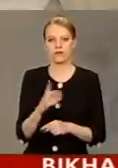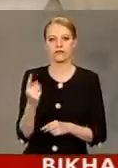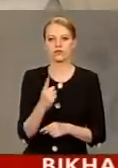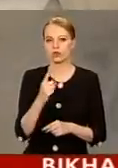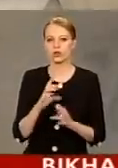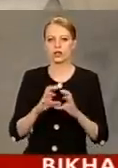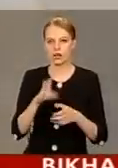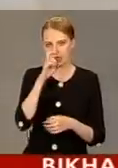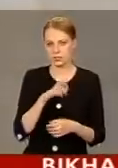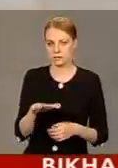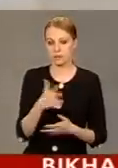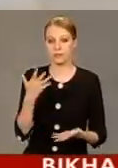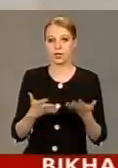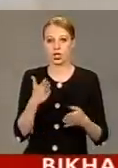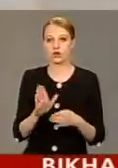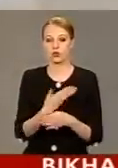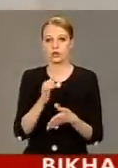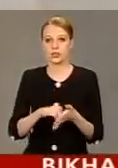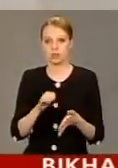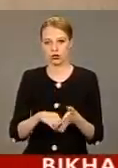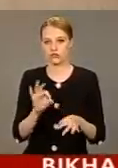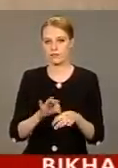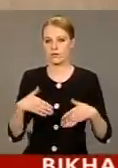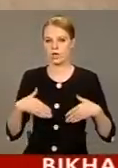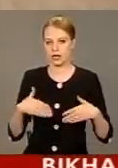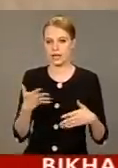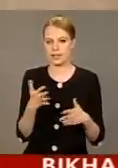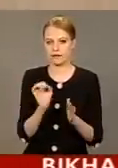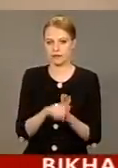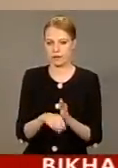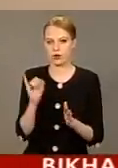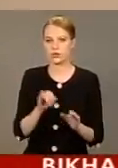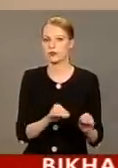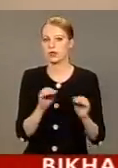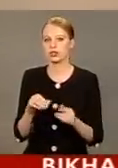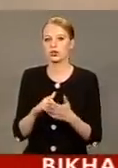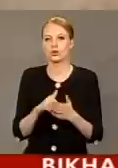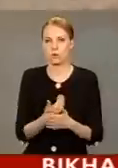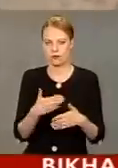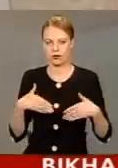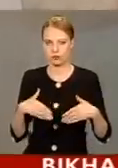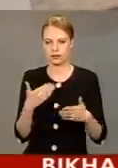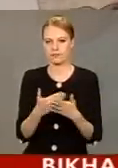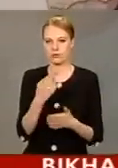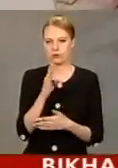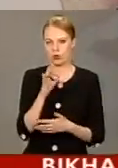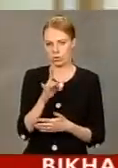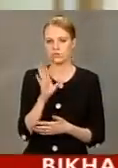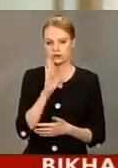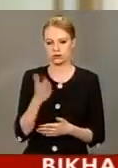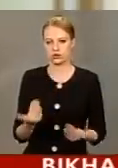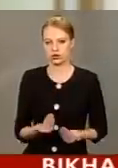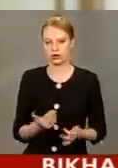жодній країні світу. Втім, якщо усунути причину, хворі легені, які вбивають, та пересадити нові органи від донора, вона